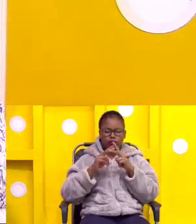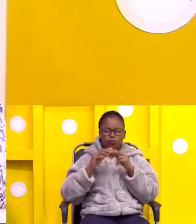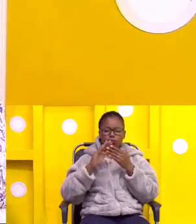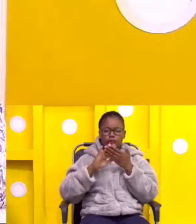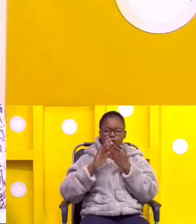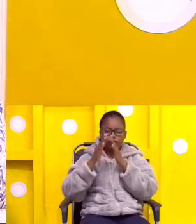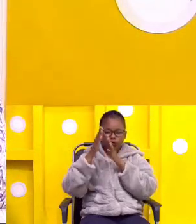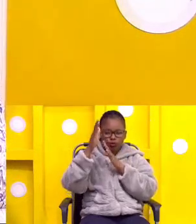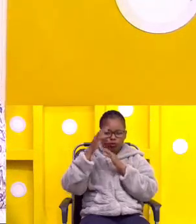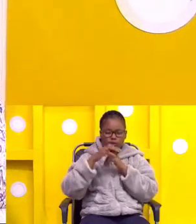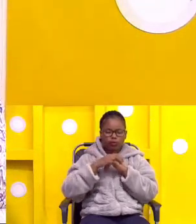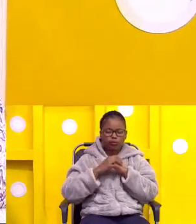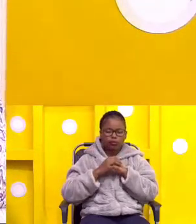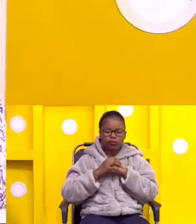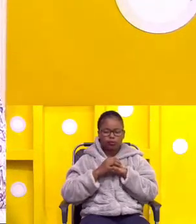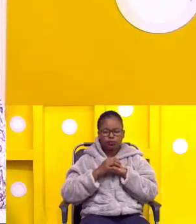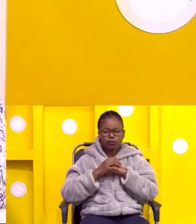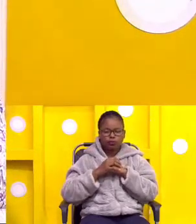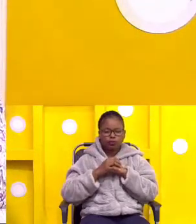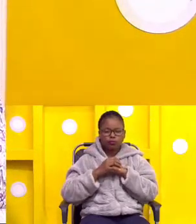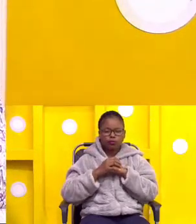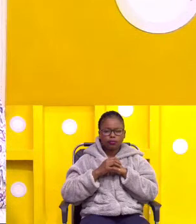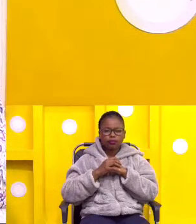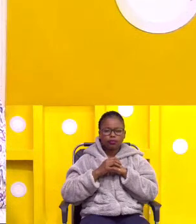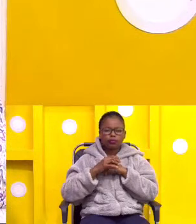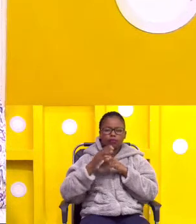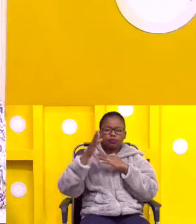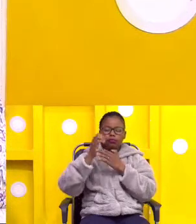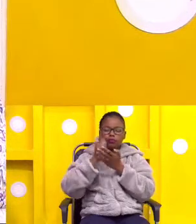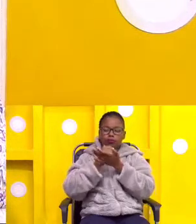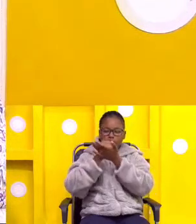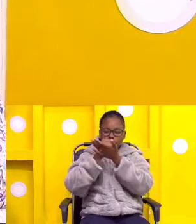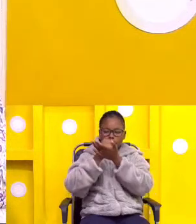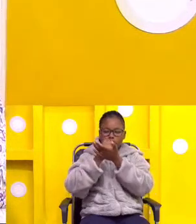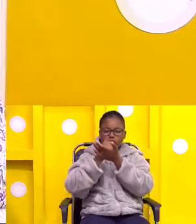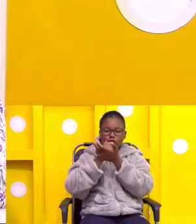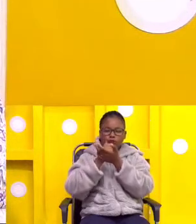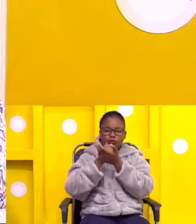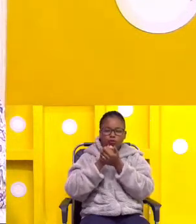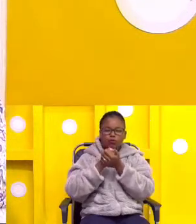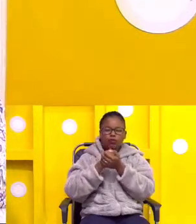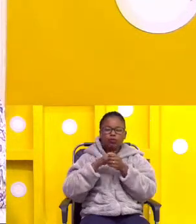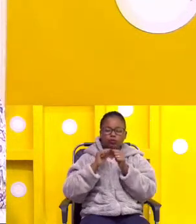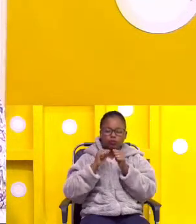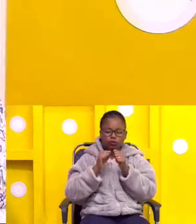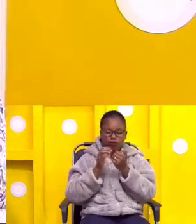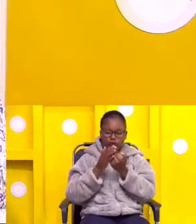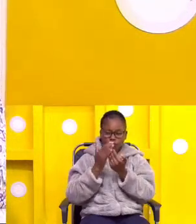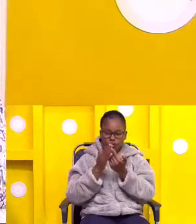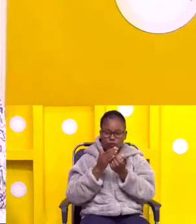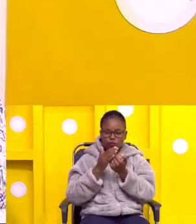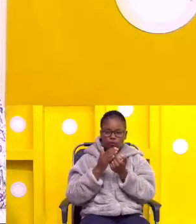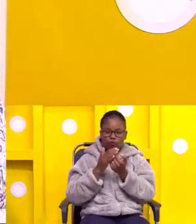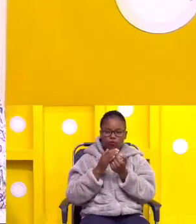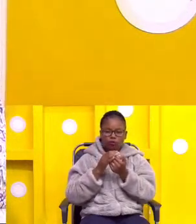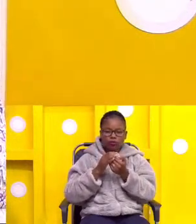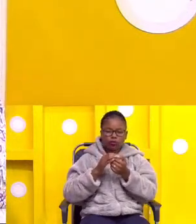sana. Ngai witũ arogũteithia na Ngai witũ arokũrũĩrĩra mũno na mwarĩ wa ithe